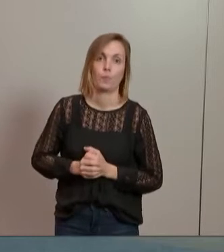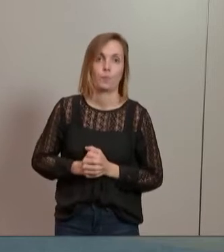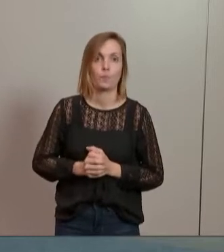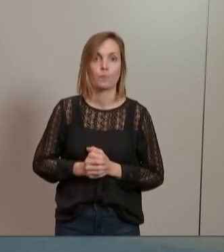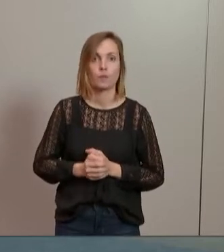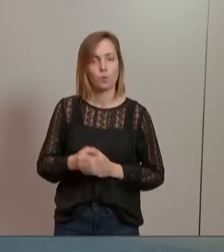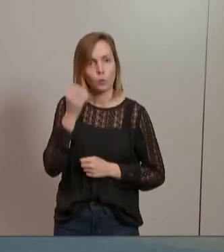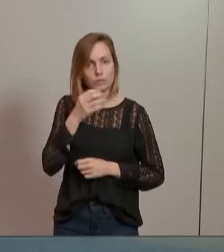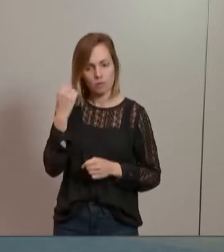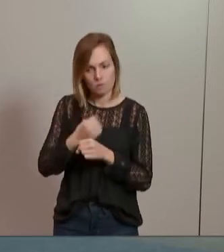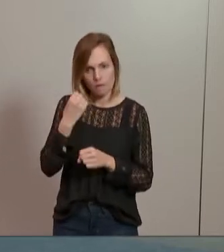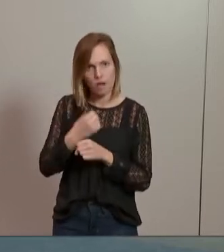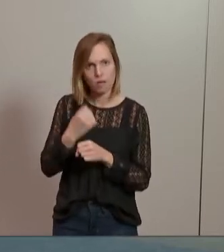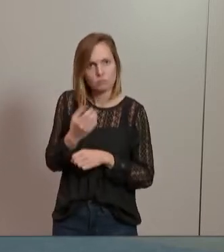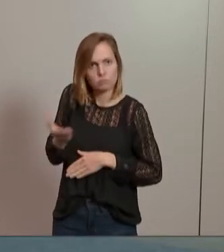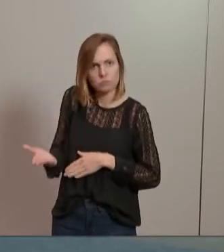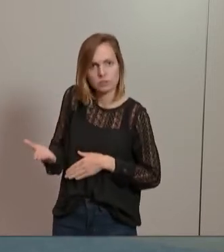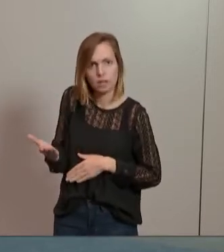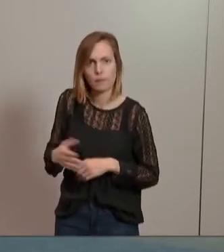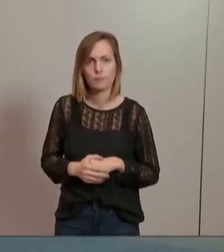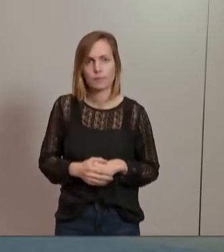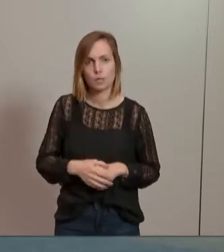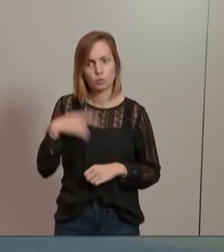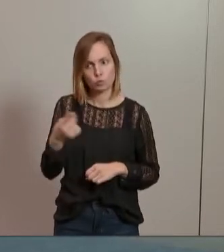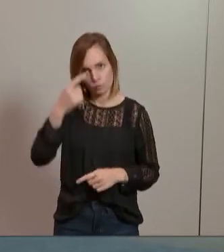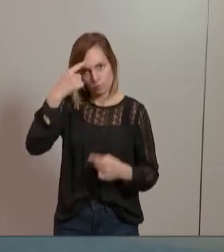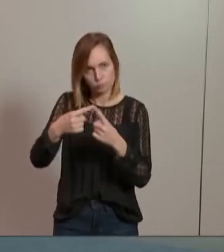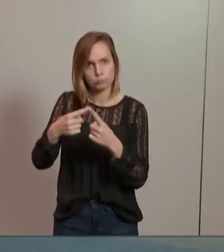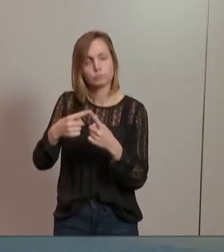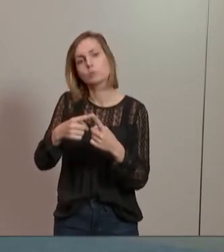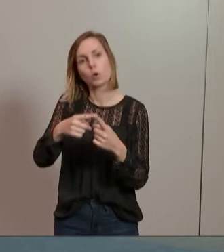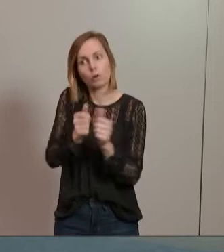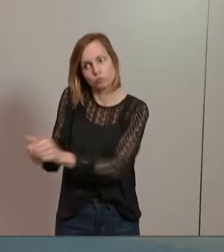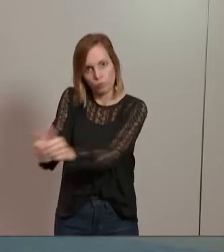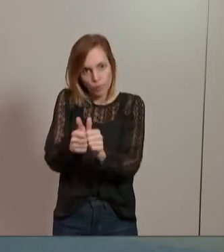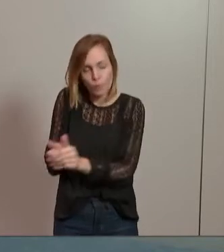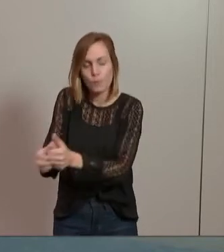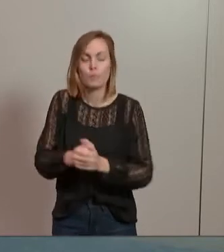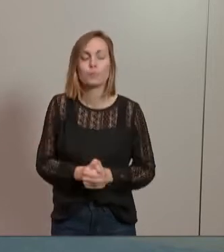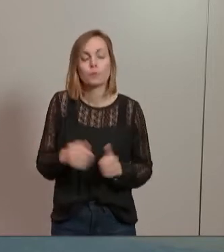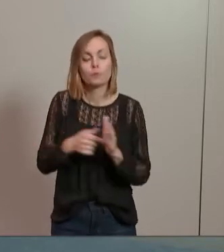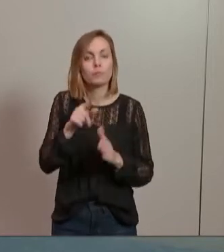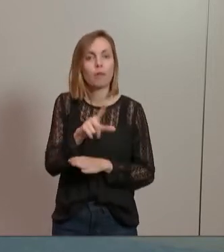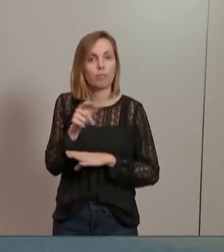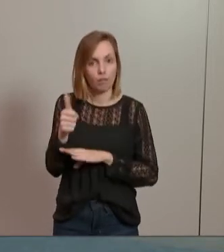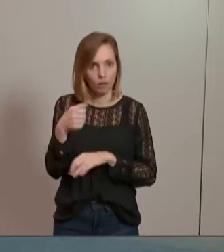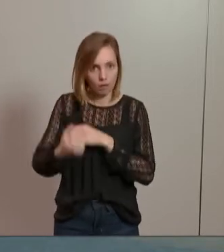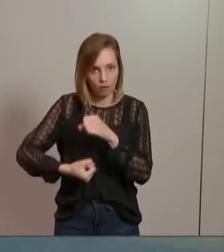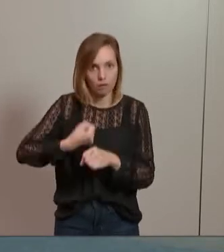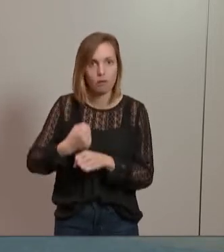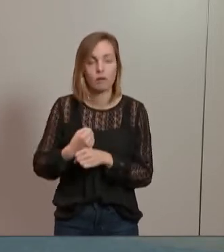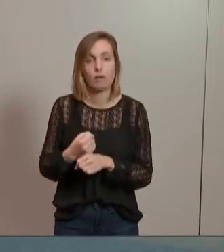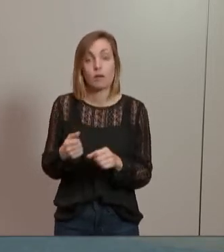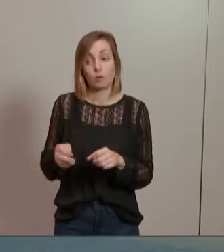quotidiennement dans ce sens, avec l'intérêt général comme ligne directrice. 2021 nous a permis, avec la